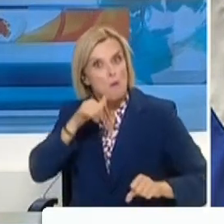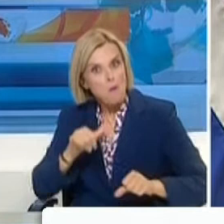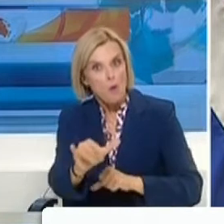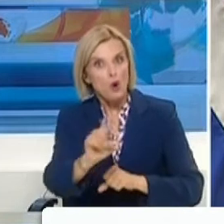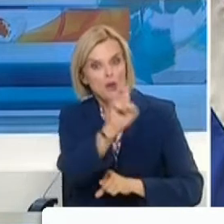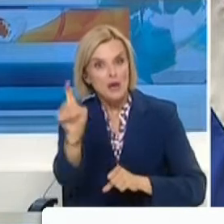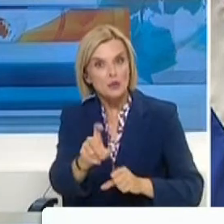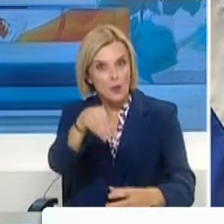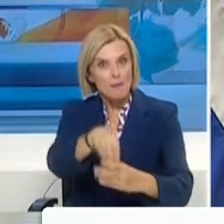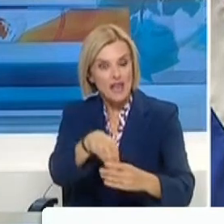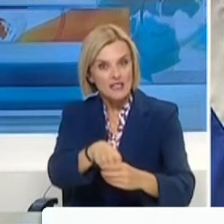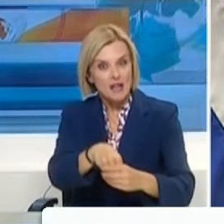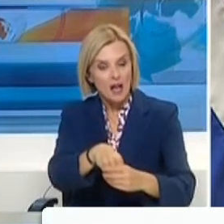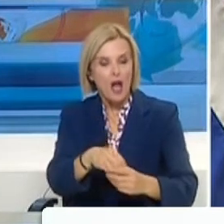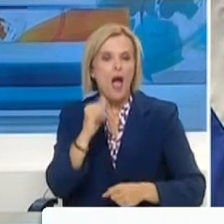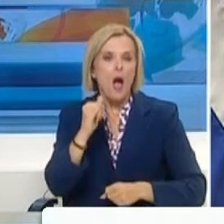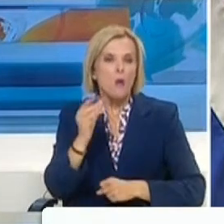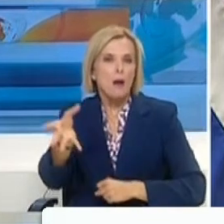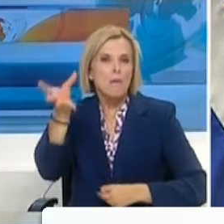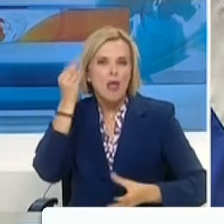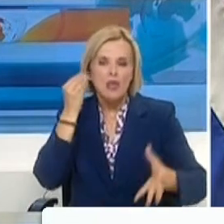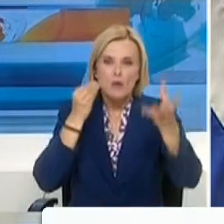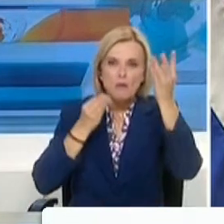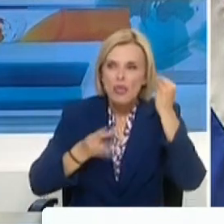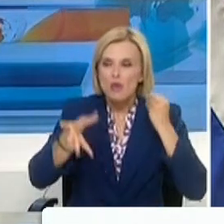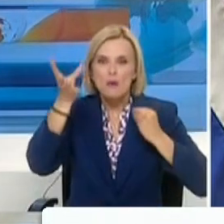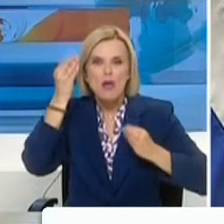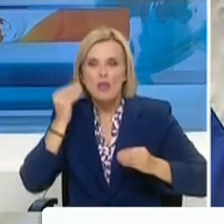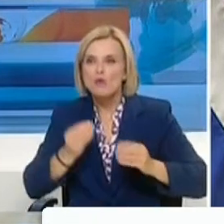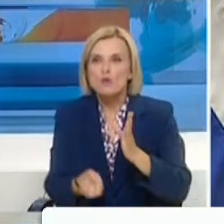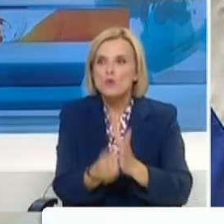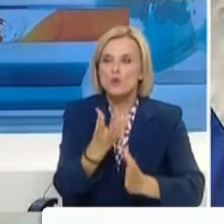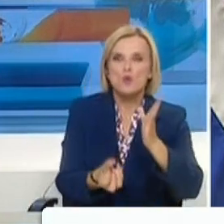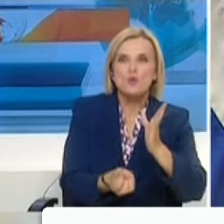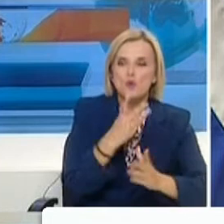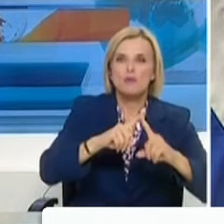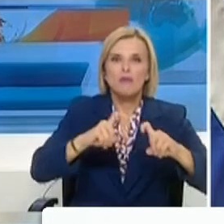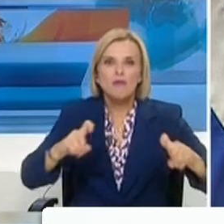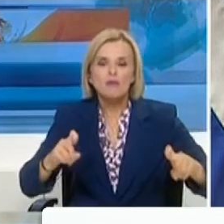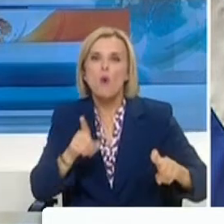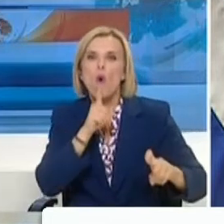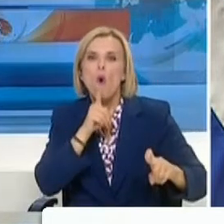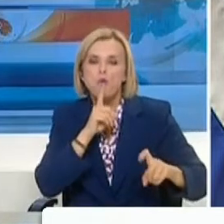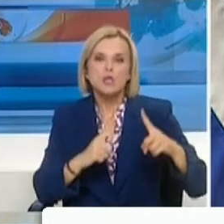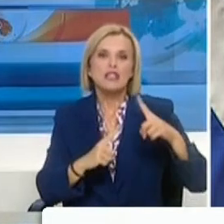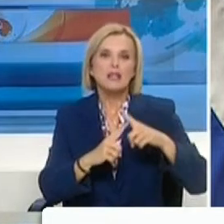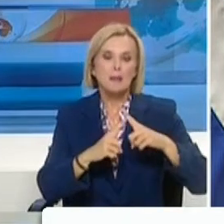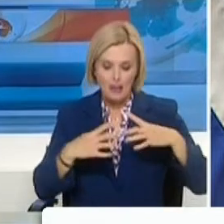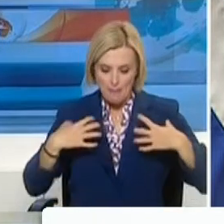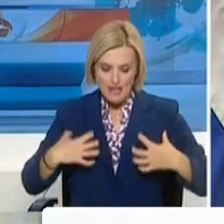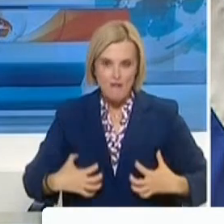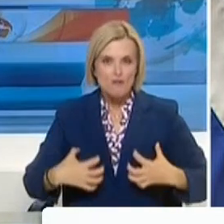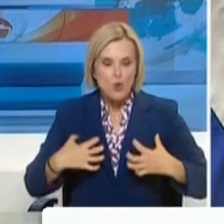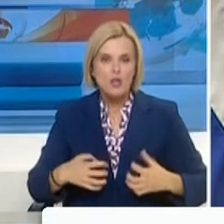μαθαίνουμε για την πλήρη κλινική, το πλήρες κλινικό εύρος των εκδηλώσεών του, πέραν της τυπικής πνευμονίας, δηλαδή καρδιακές